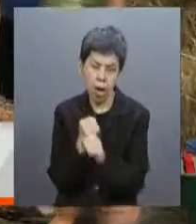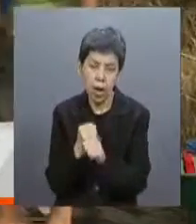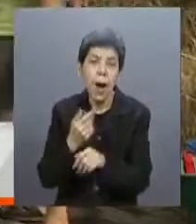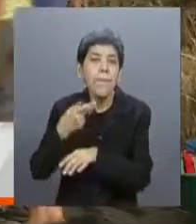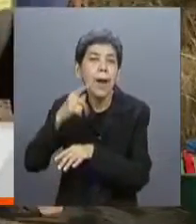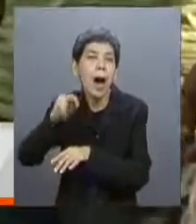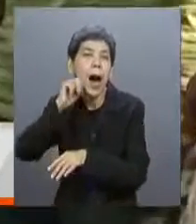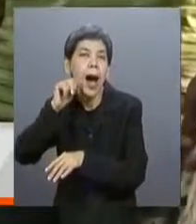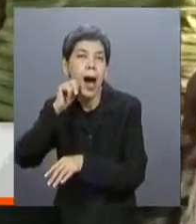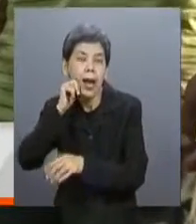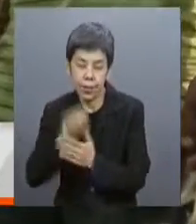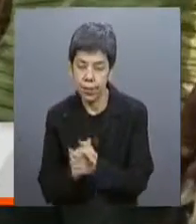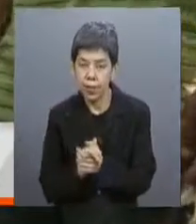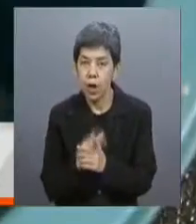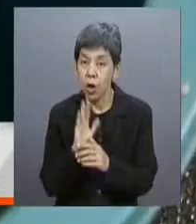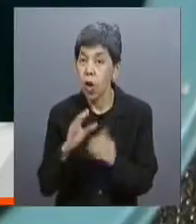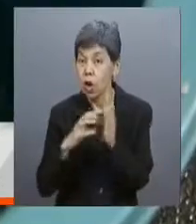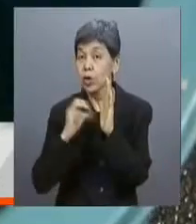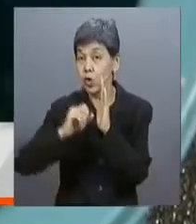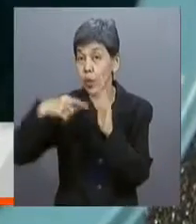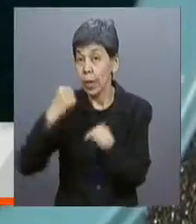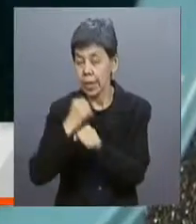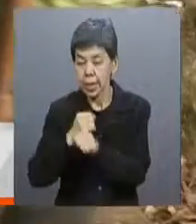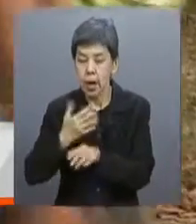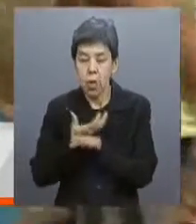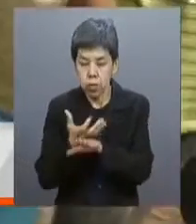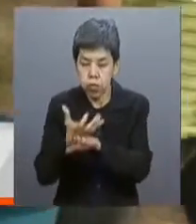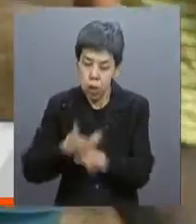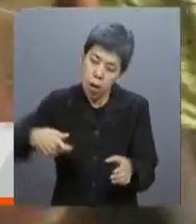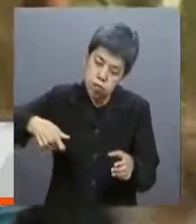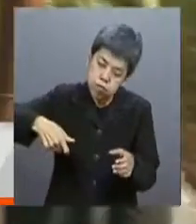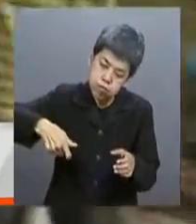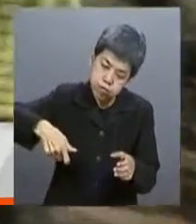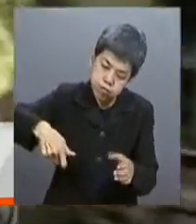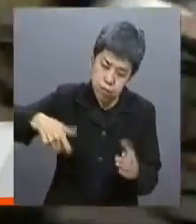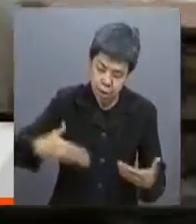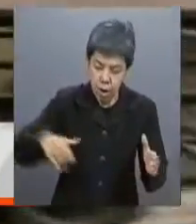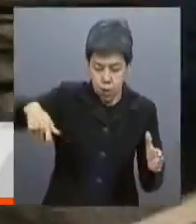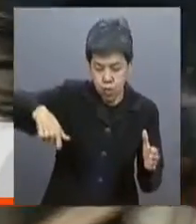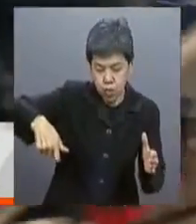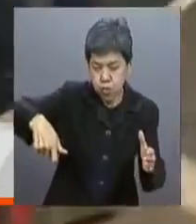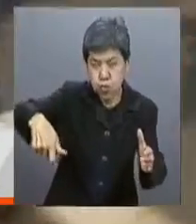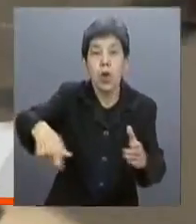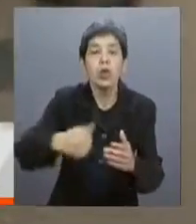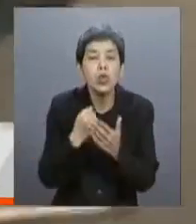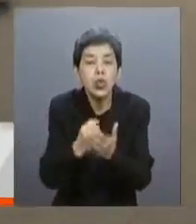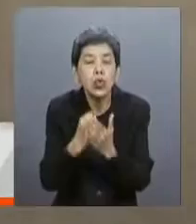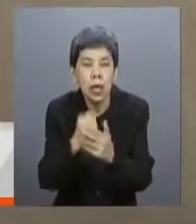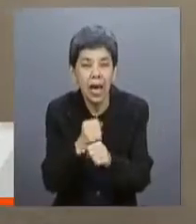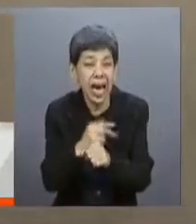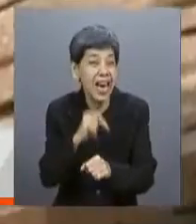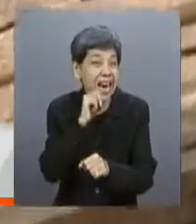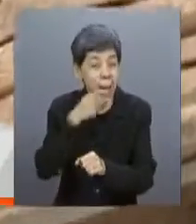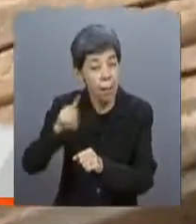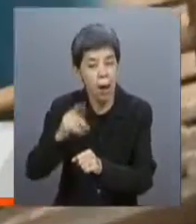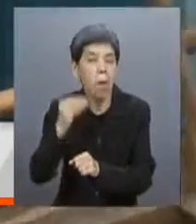าส่วนภูมิภาคสาขาศรีประจันจังหวัดสุพรรณบุรีนำมาแจกจ่ายเพื่อให้กับชาวบ้านอุปโภคบริโภคชั่วคราวหลังจากน้ำดิบผลิตน้ำประ